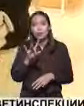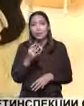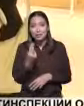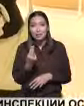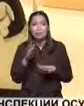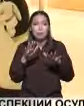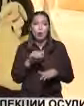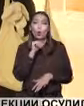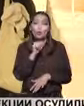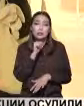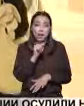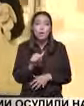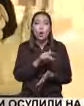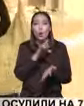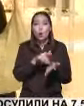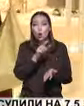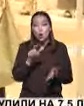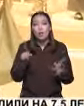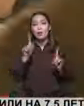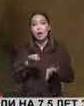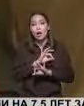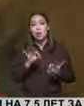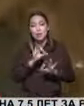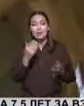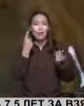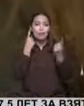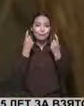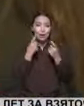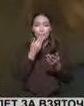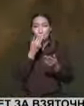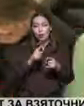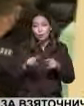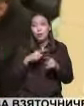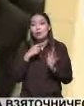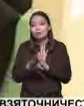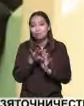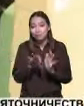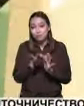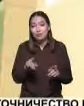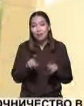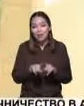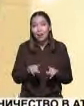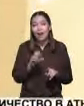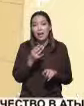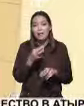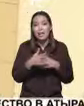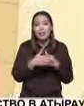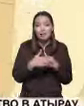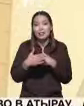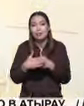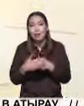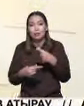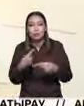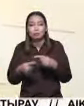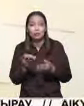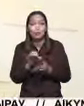торгово-развлекательных центров Кустаная. Горожанам также разъяснили информацию по предстоящему референдуму. Подобные акции «От двери к двери» проводятся